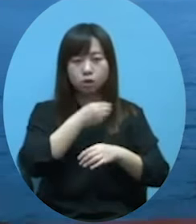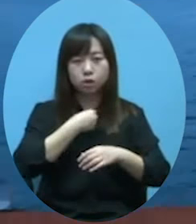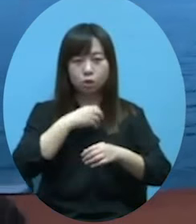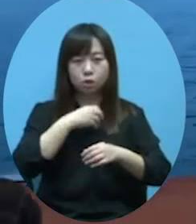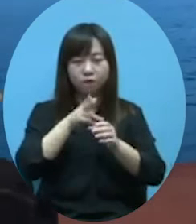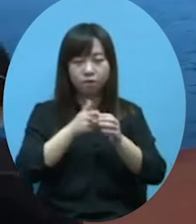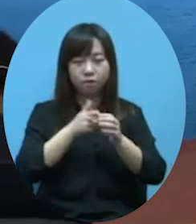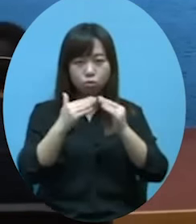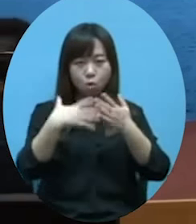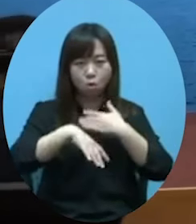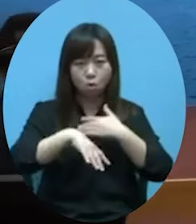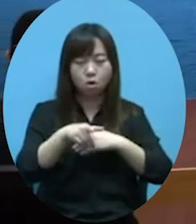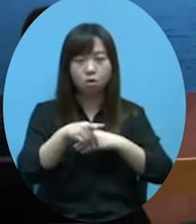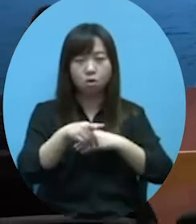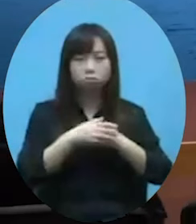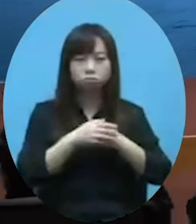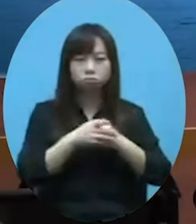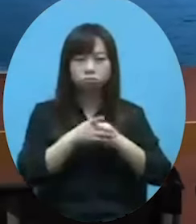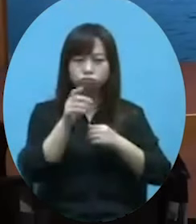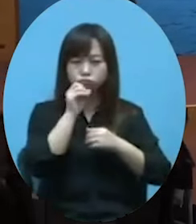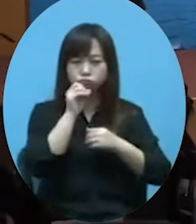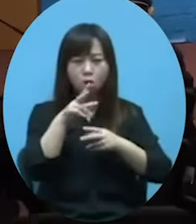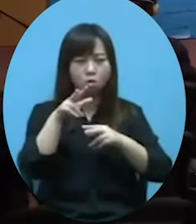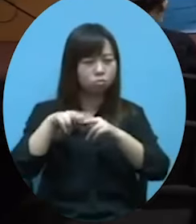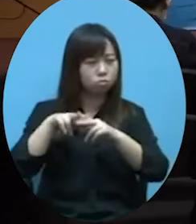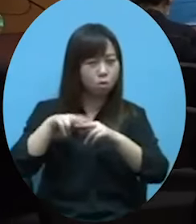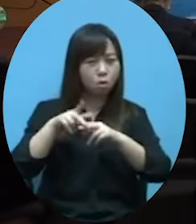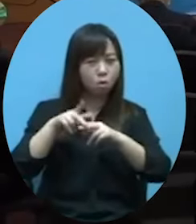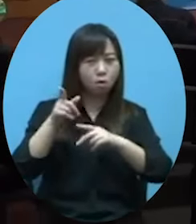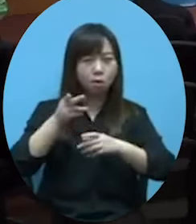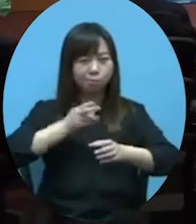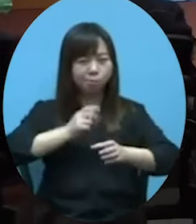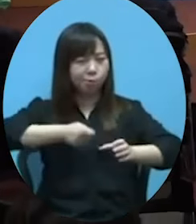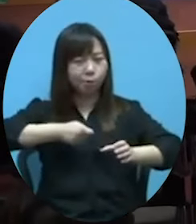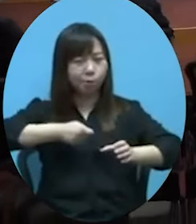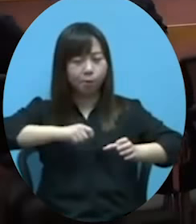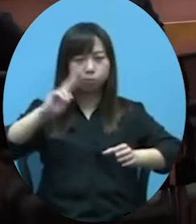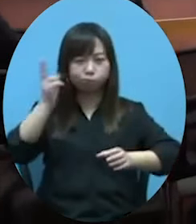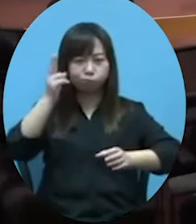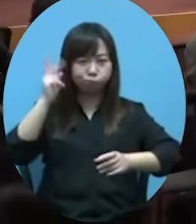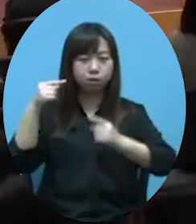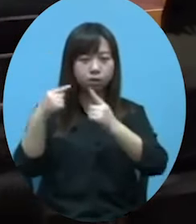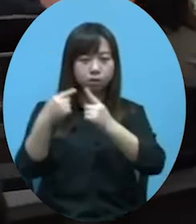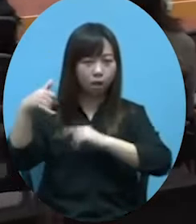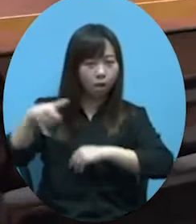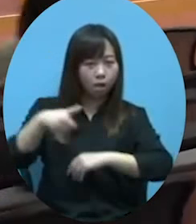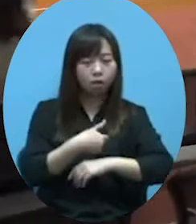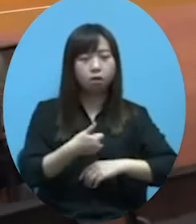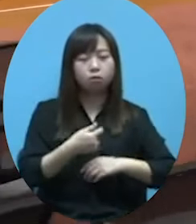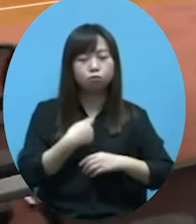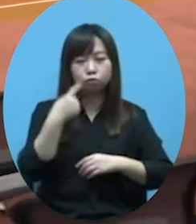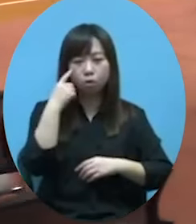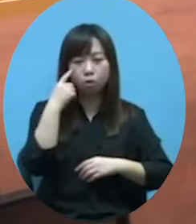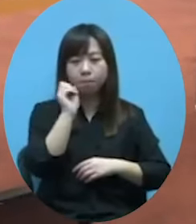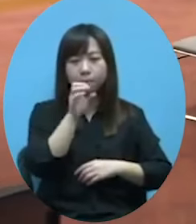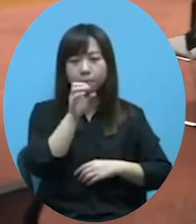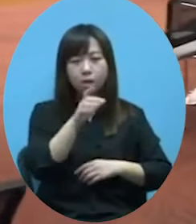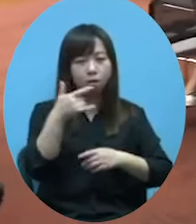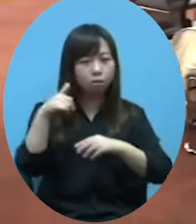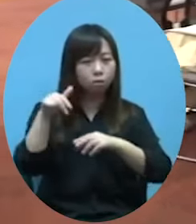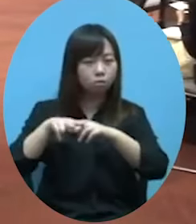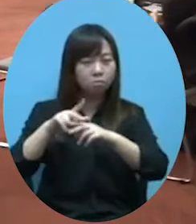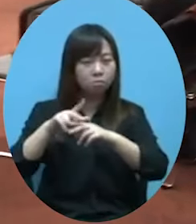其實剛才你說過有些來自內地的一些仲經法師他們想知道他們去過